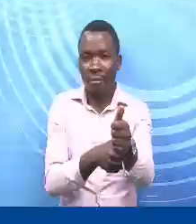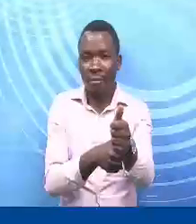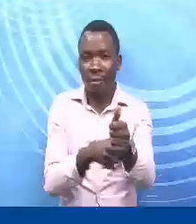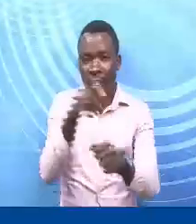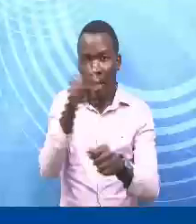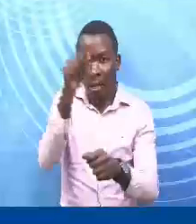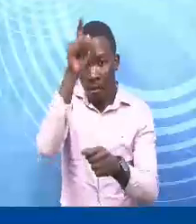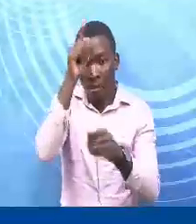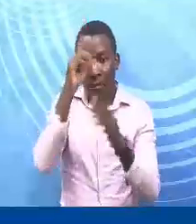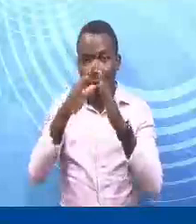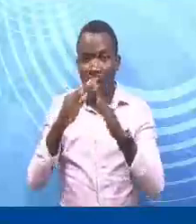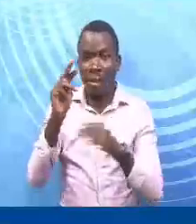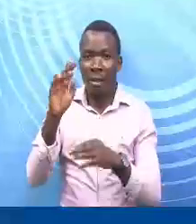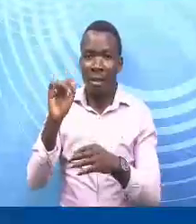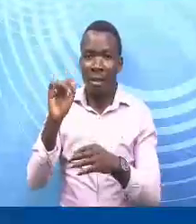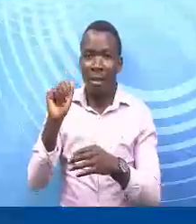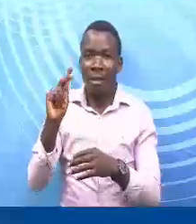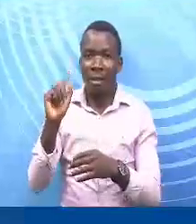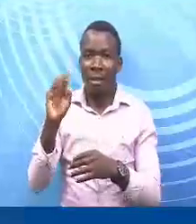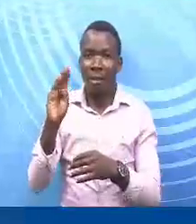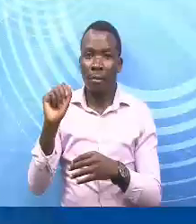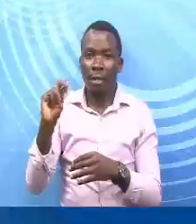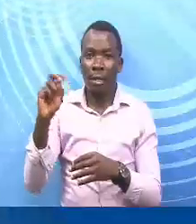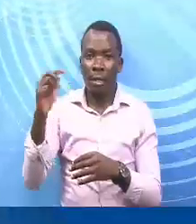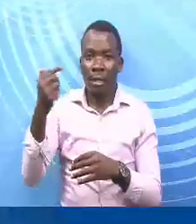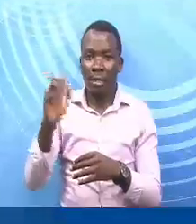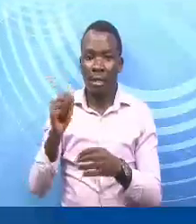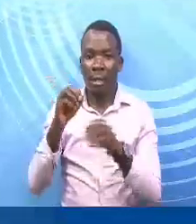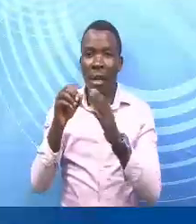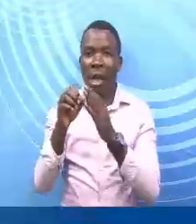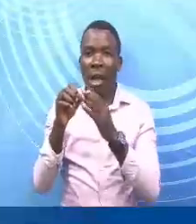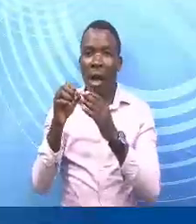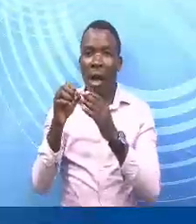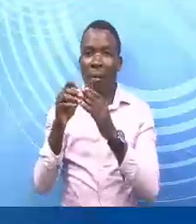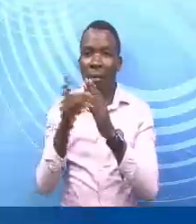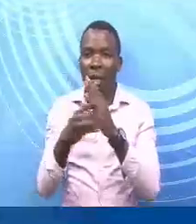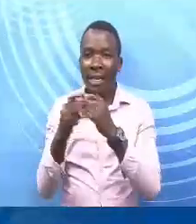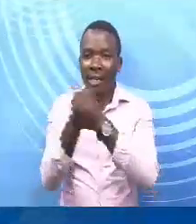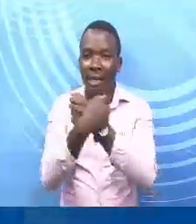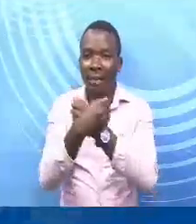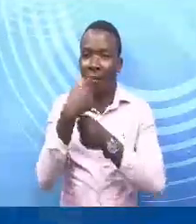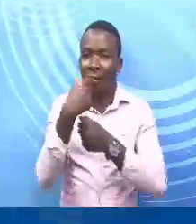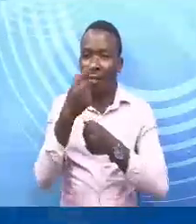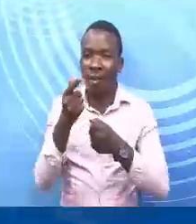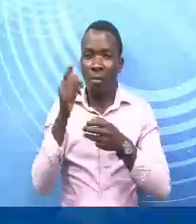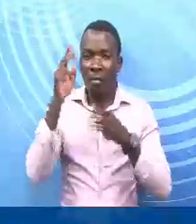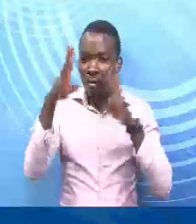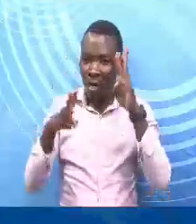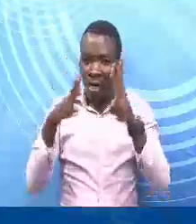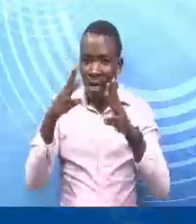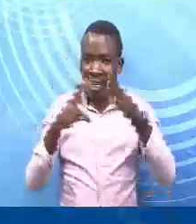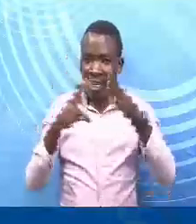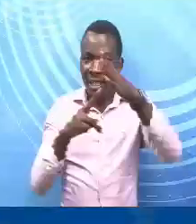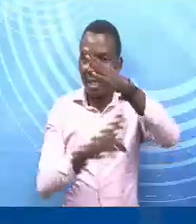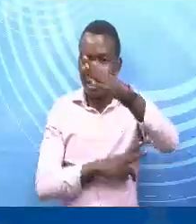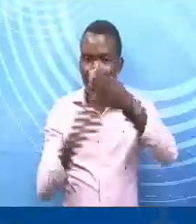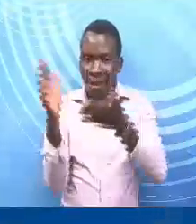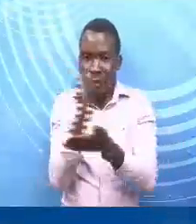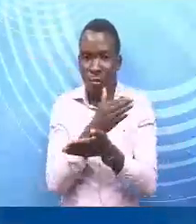Abaturage batuye mu mudugudu wa Nyakabanda mu kagari ka Rwangara mu murenge wa Cyanza rwo mu karere ka Rubavu baravuga ko bahangayikishijwe n'iteme rikunze gutwarwa